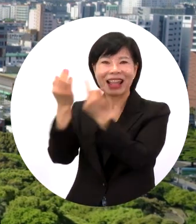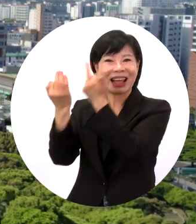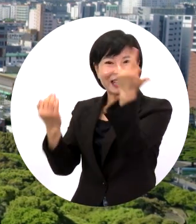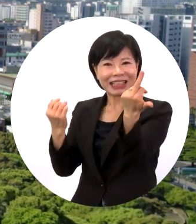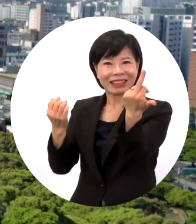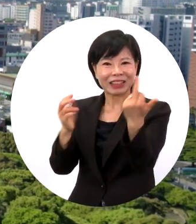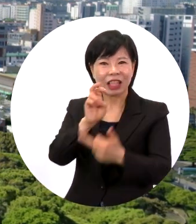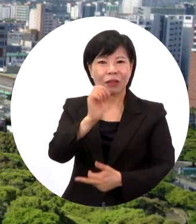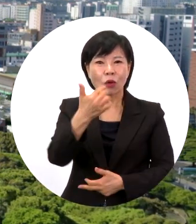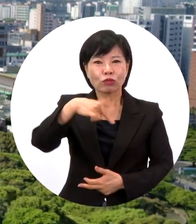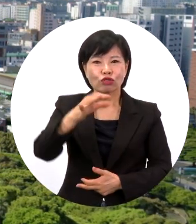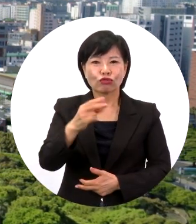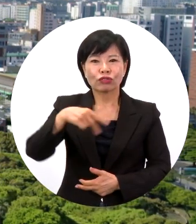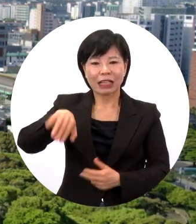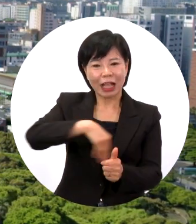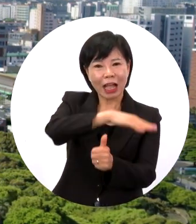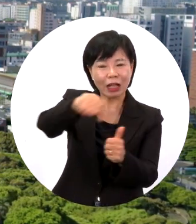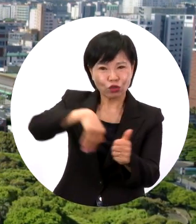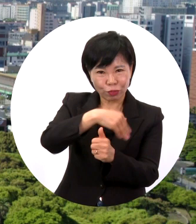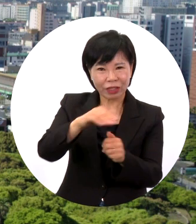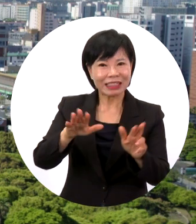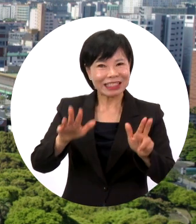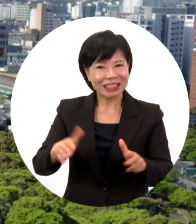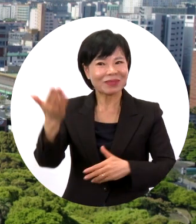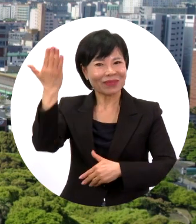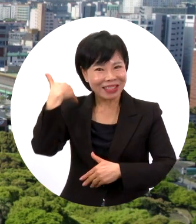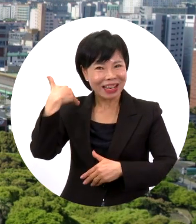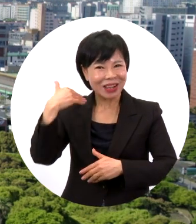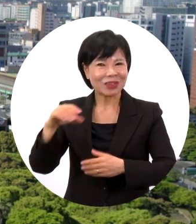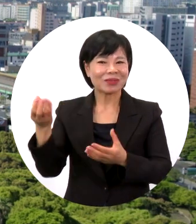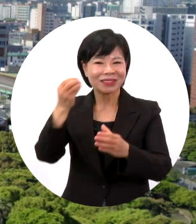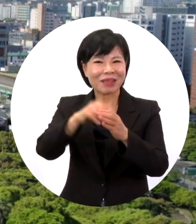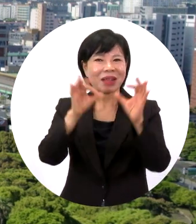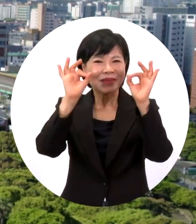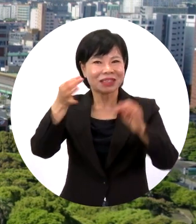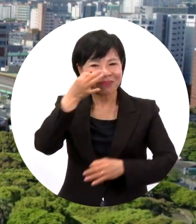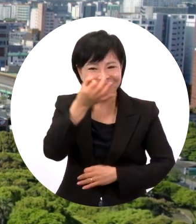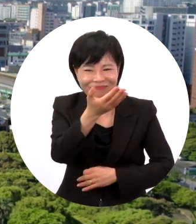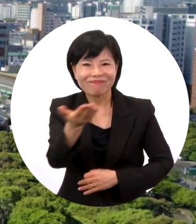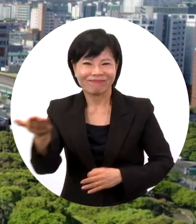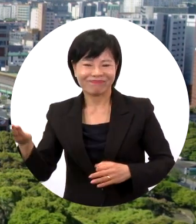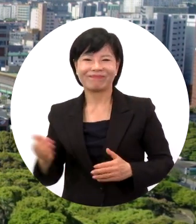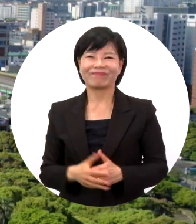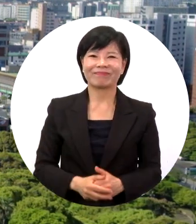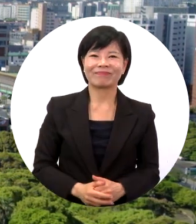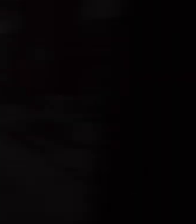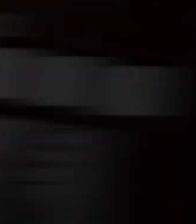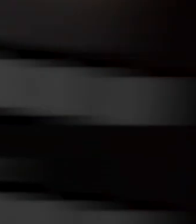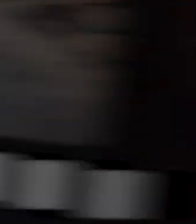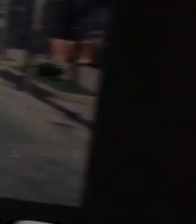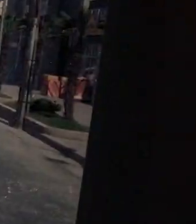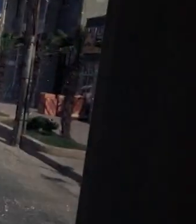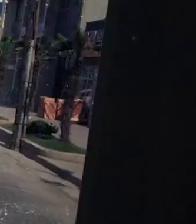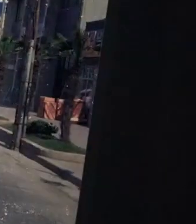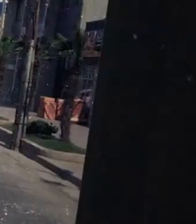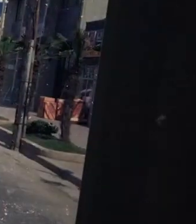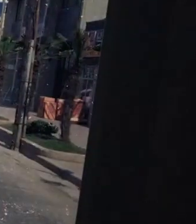모충사 주변 80년대 모습과 40여 년이 지난 지금 모습을 담았습니다. 함께 감상하시죠.